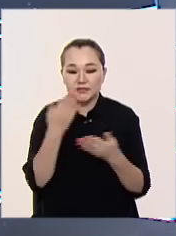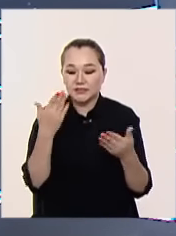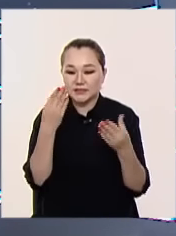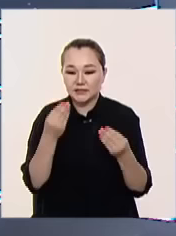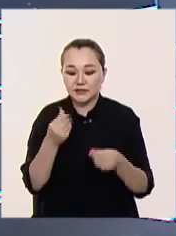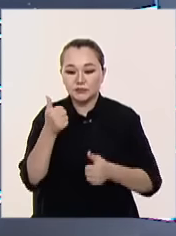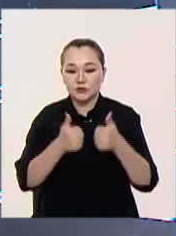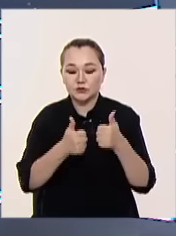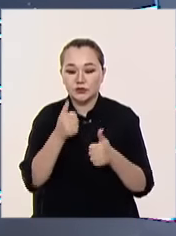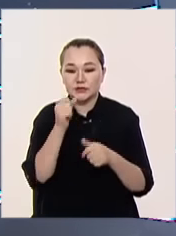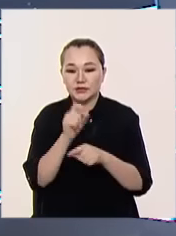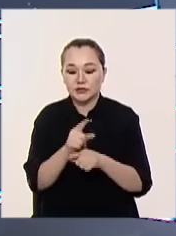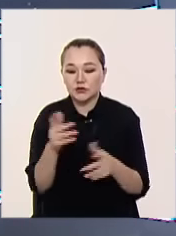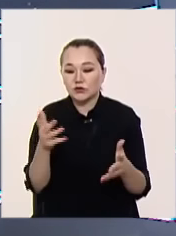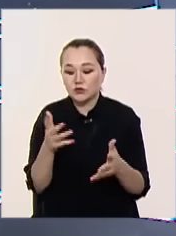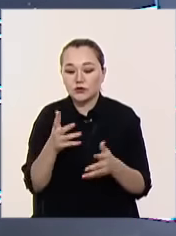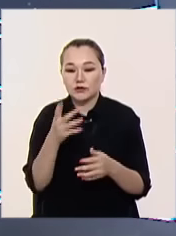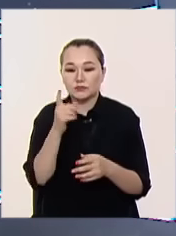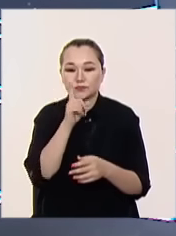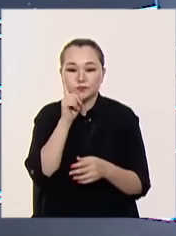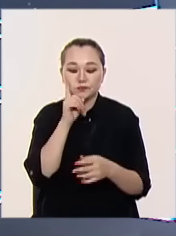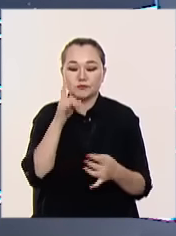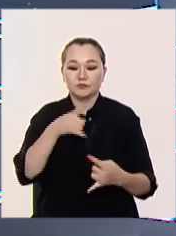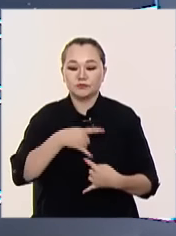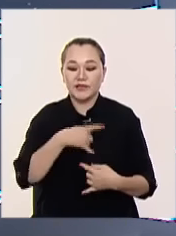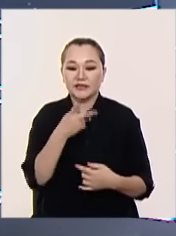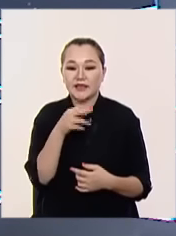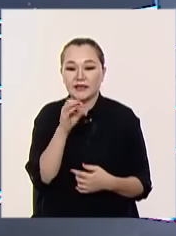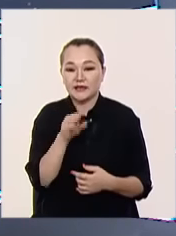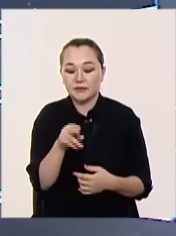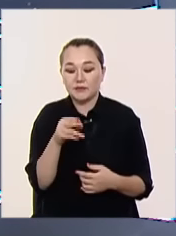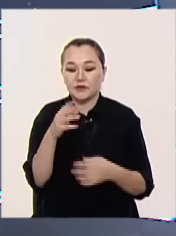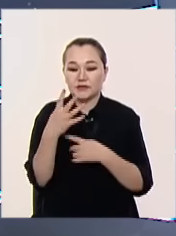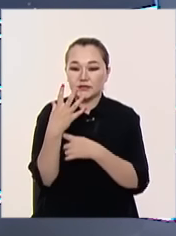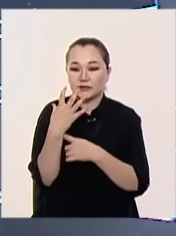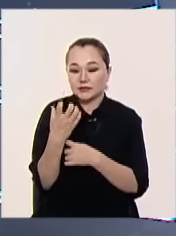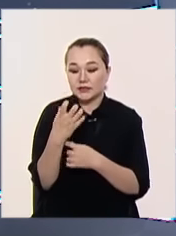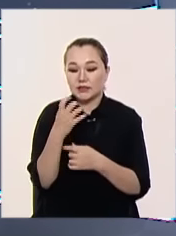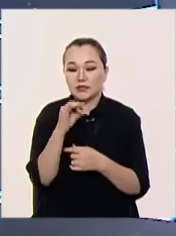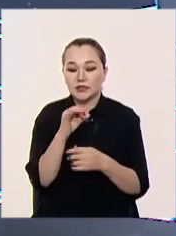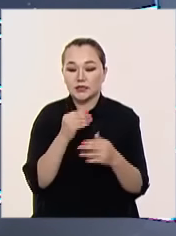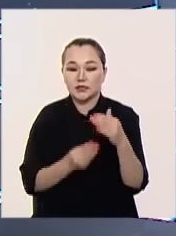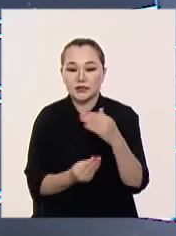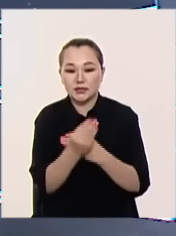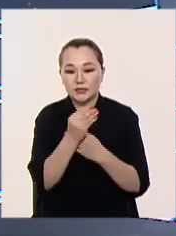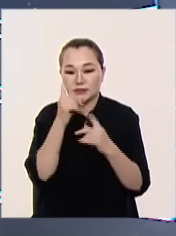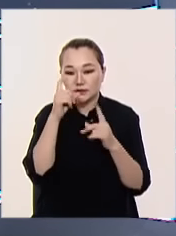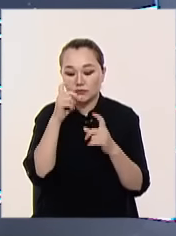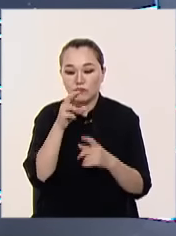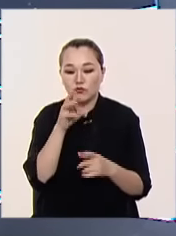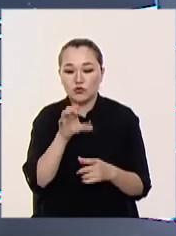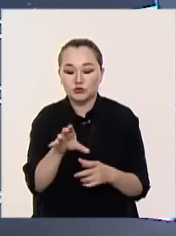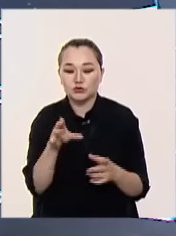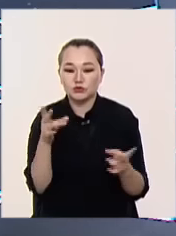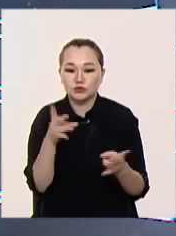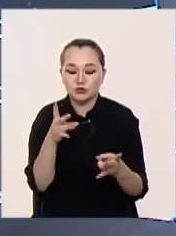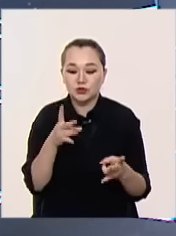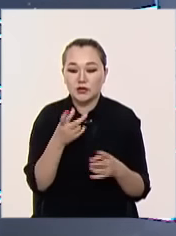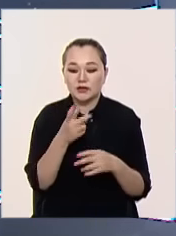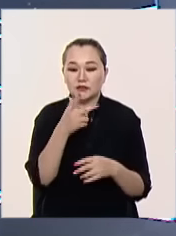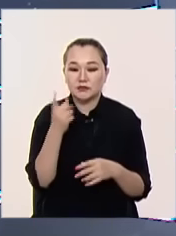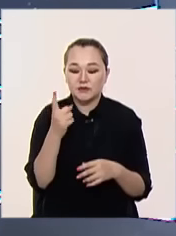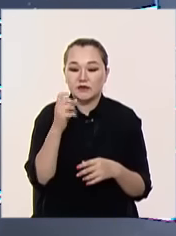күні. Тапсырма мынадай. Жасыл жейдемен жүрген Зейнептің фонында селфи түсіріп, Инстаграм парақшаңызға пост ретінде жүктеуіңіз керек.